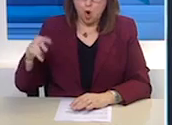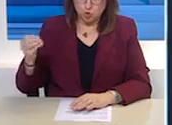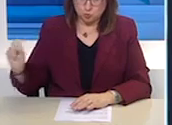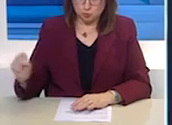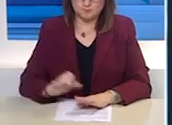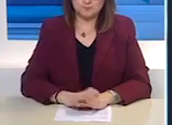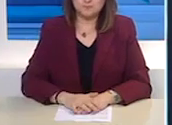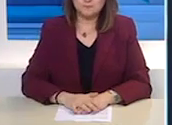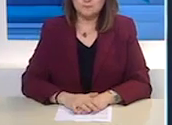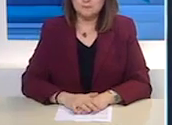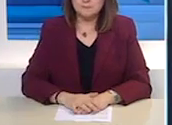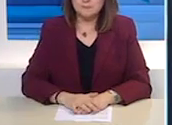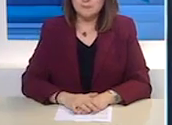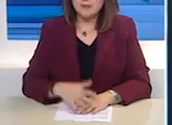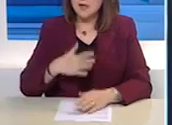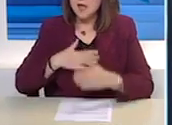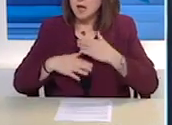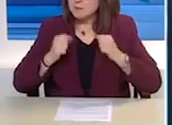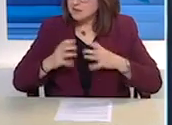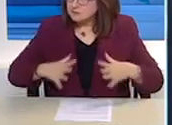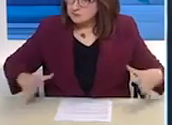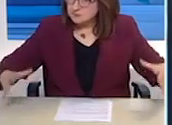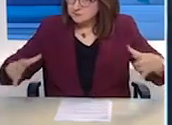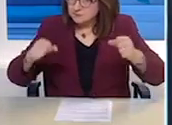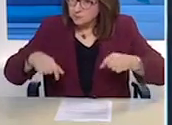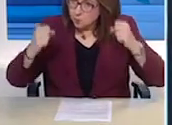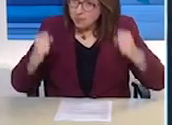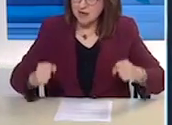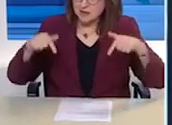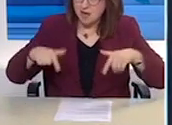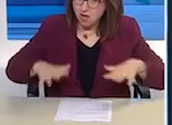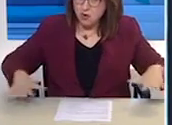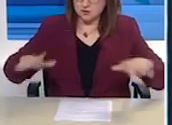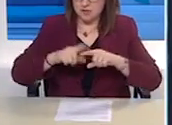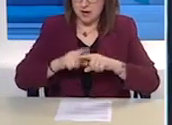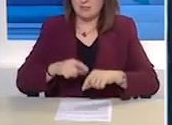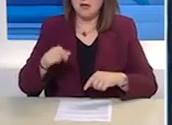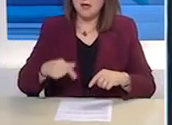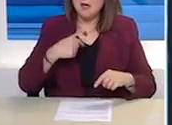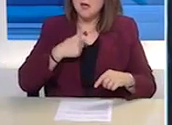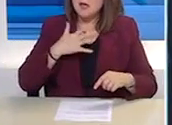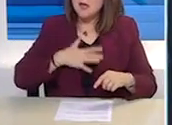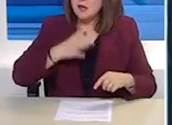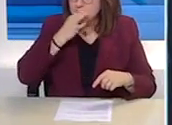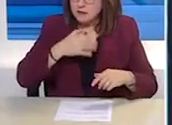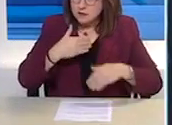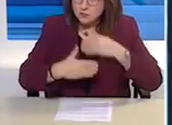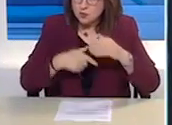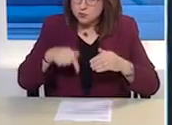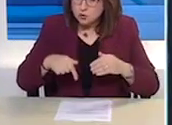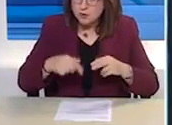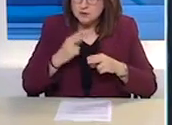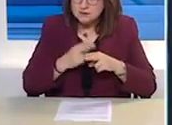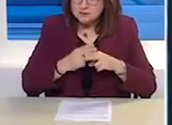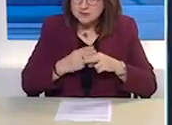Αγαπητοί συμπολίτες, σε αυτή τη δύσκολη χρονική στιγμή είναι ιδιαίτερα σημαντικό να διευκολύνουμε όσο το δυνατόν περισσότερο